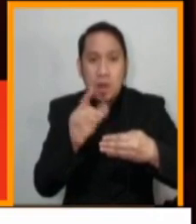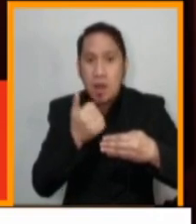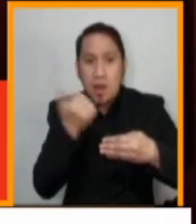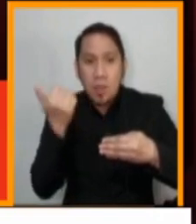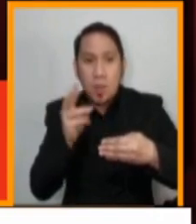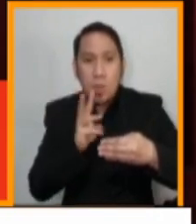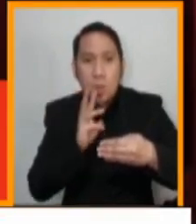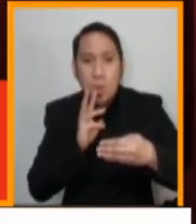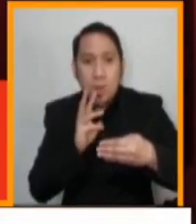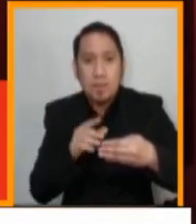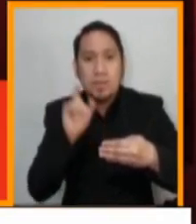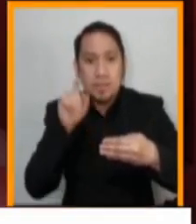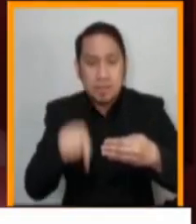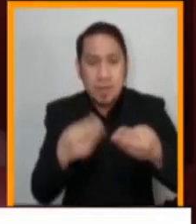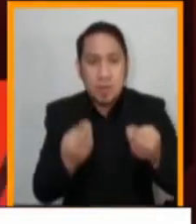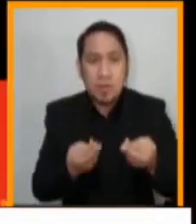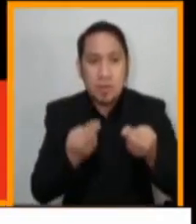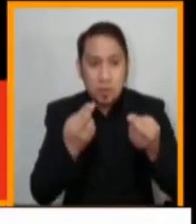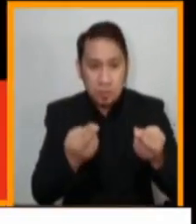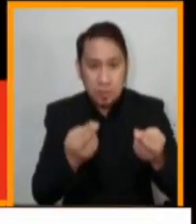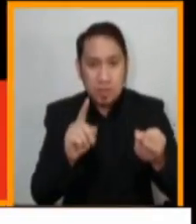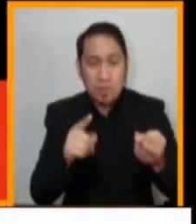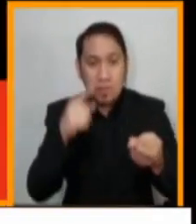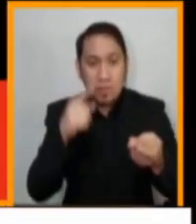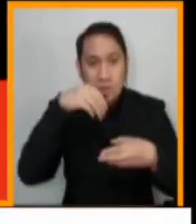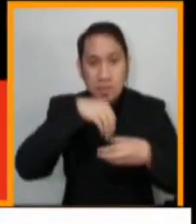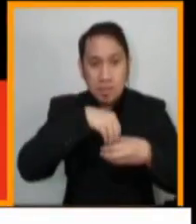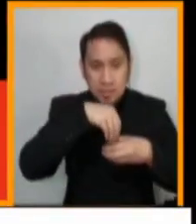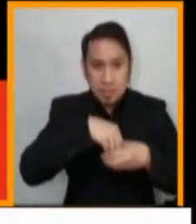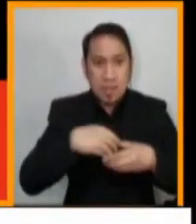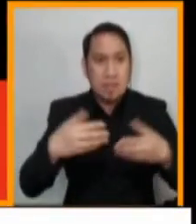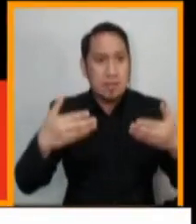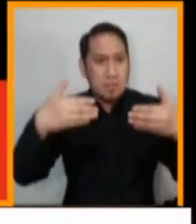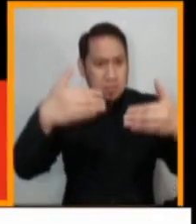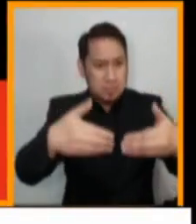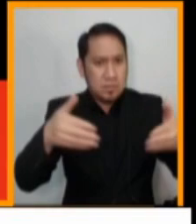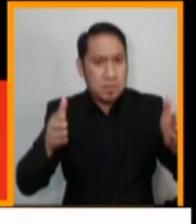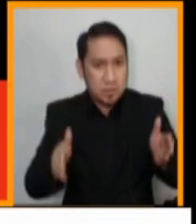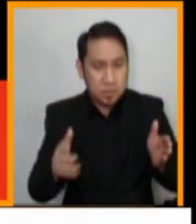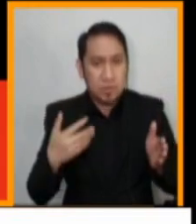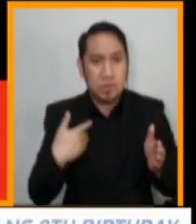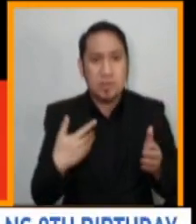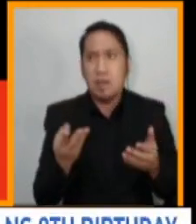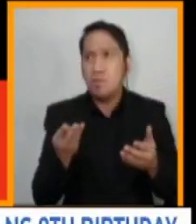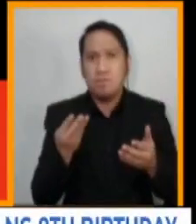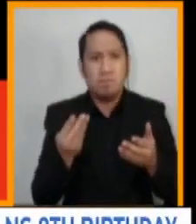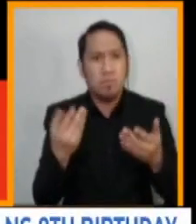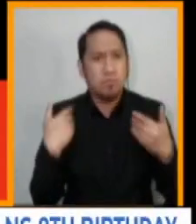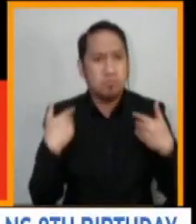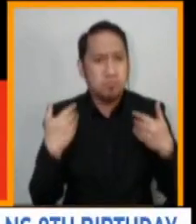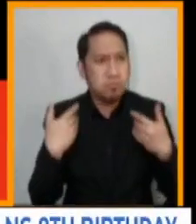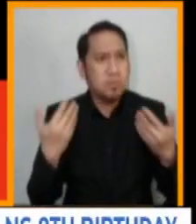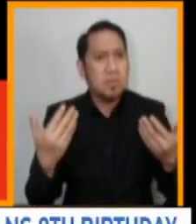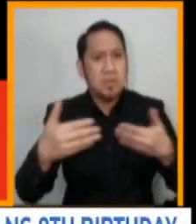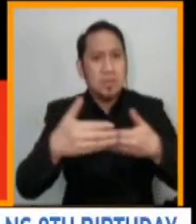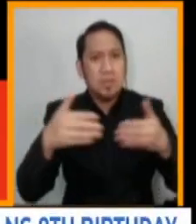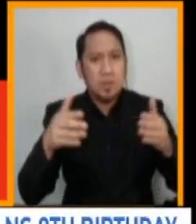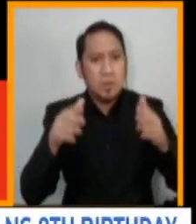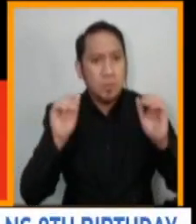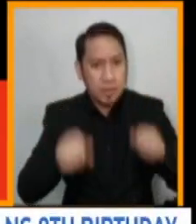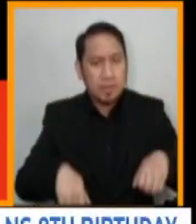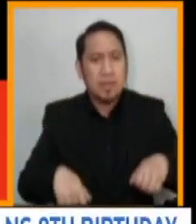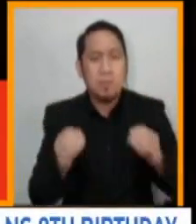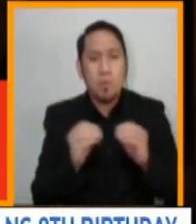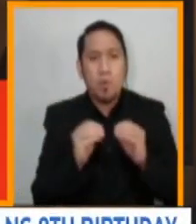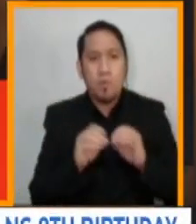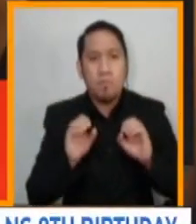Inirekomendang suotin ito sa indoor areas o mga lugar na kaunti ang ventilation o may mataas na risk ng infection. Hanggang 8 oras